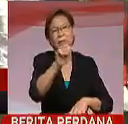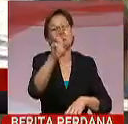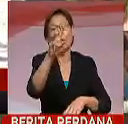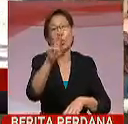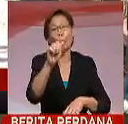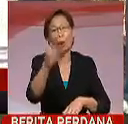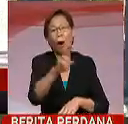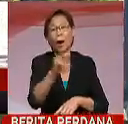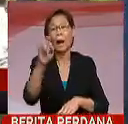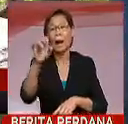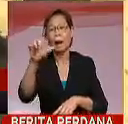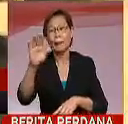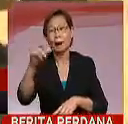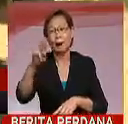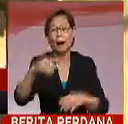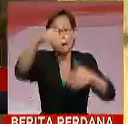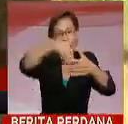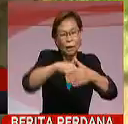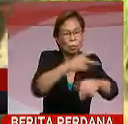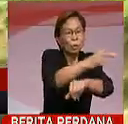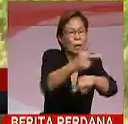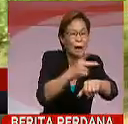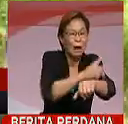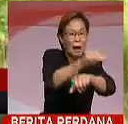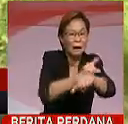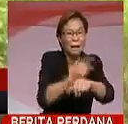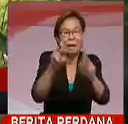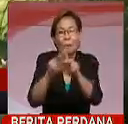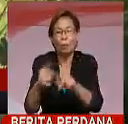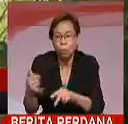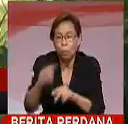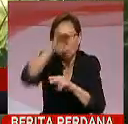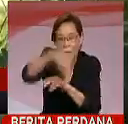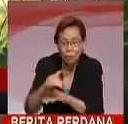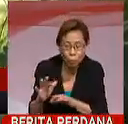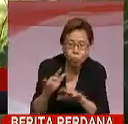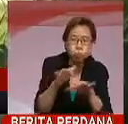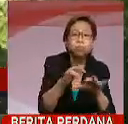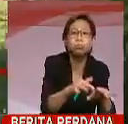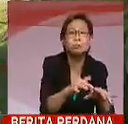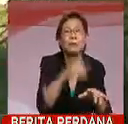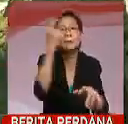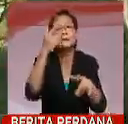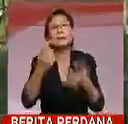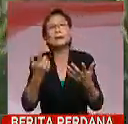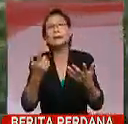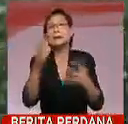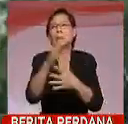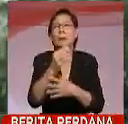Kalabakan yang memasuki kawasan ladang serta perkampungan. Puncanya adalah persaingan ruang dan habitat yang